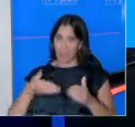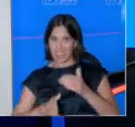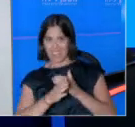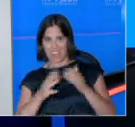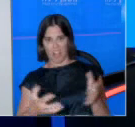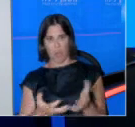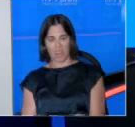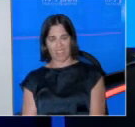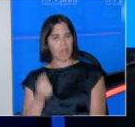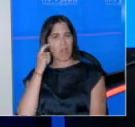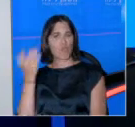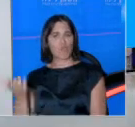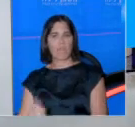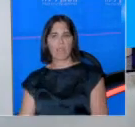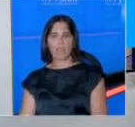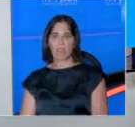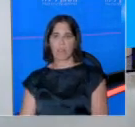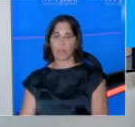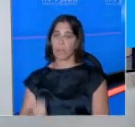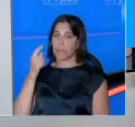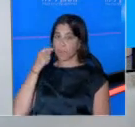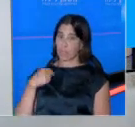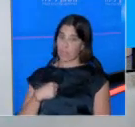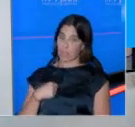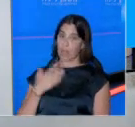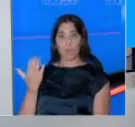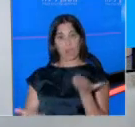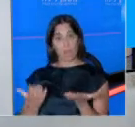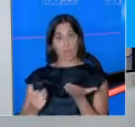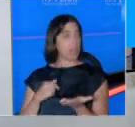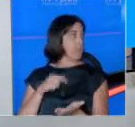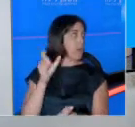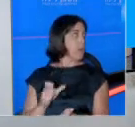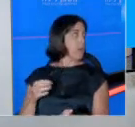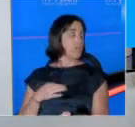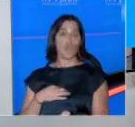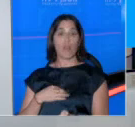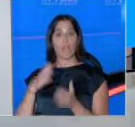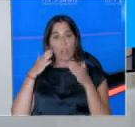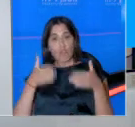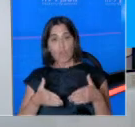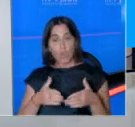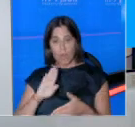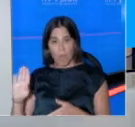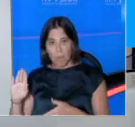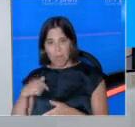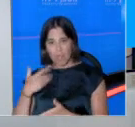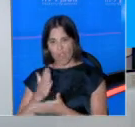לקואליציה. איך את רואה את זה? תראה, אני מתלבטת אם לשים את המילים שלי ולהשקיע אותם בבנימין נתניהו,